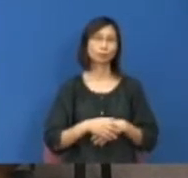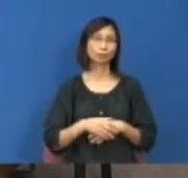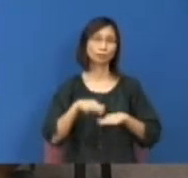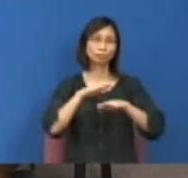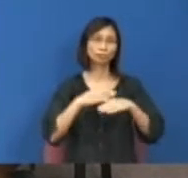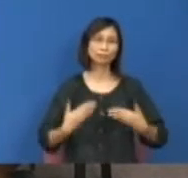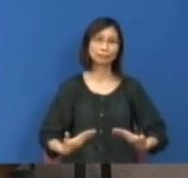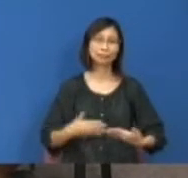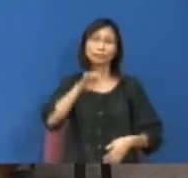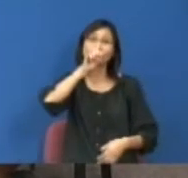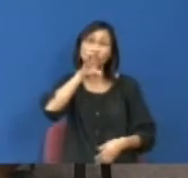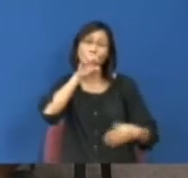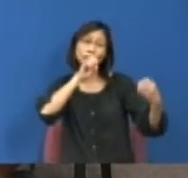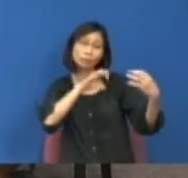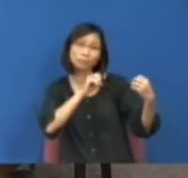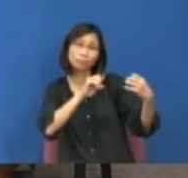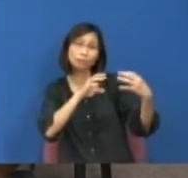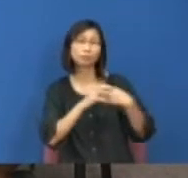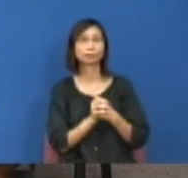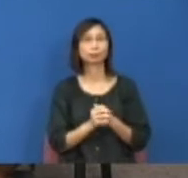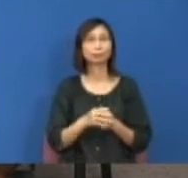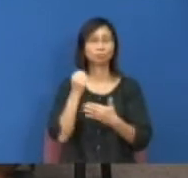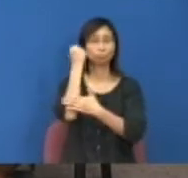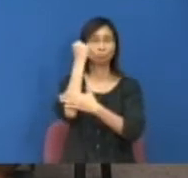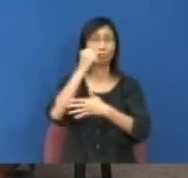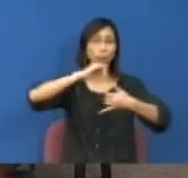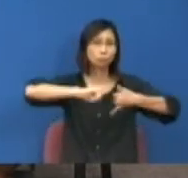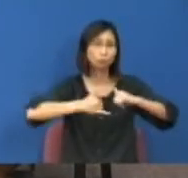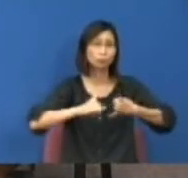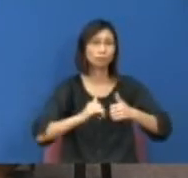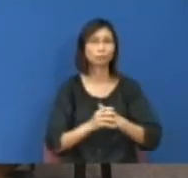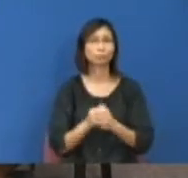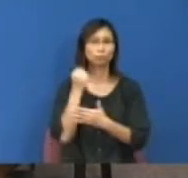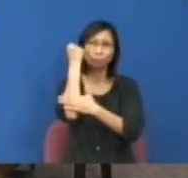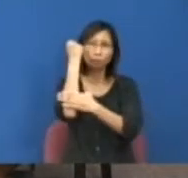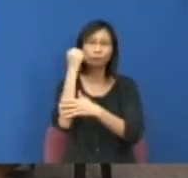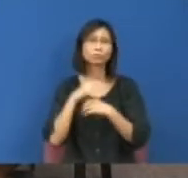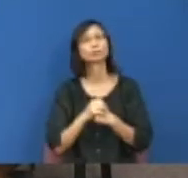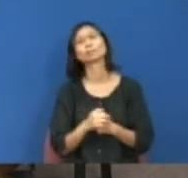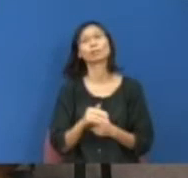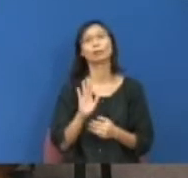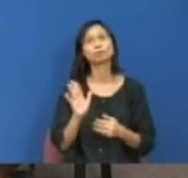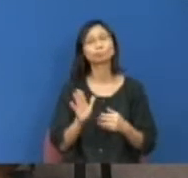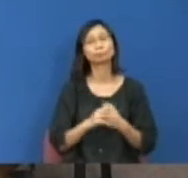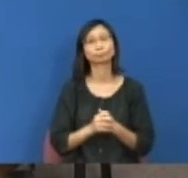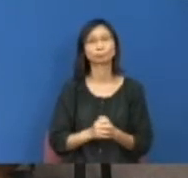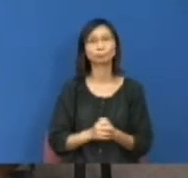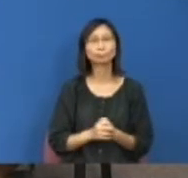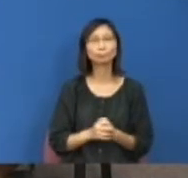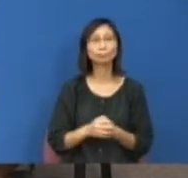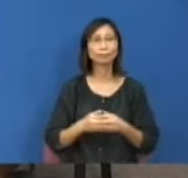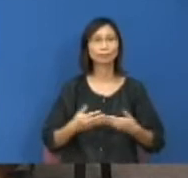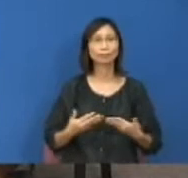咧，係冇乜特別嘅意思。即係話理論上你我哋唔否定即